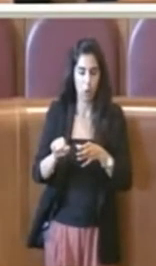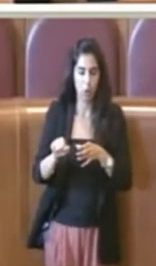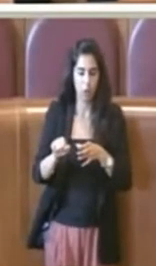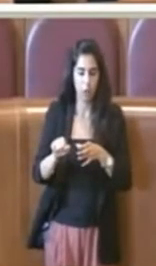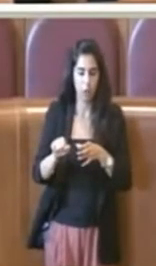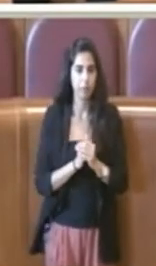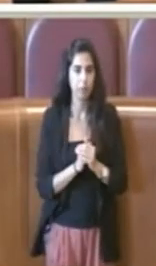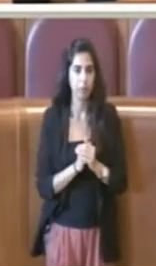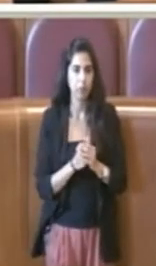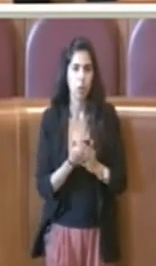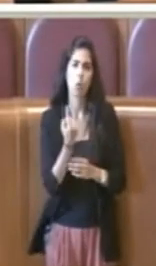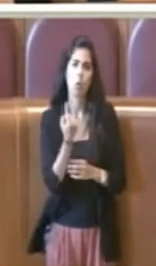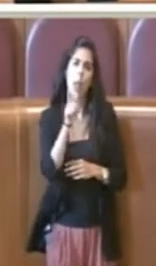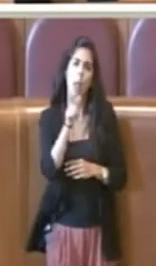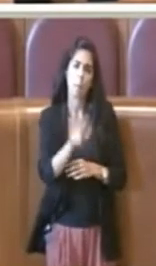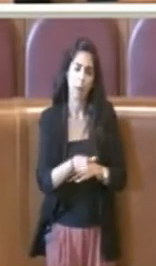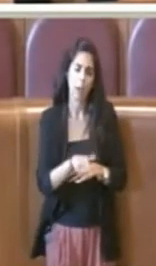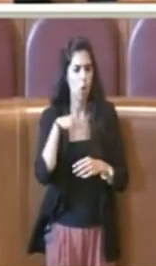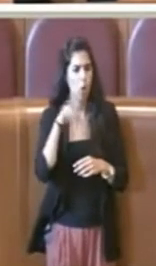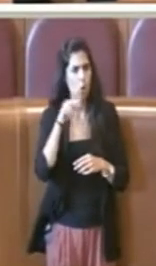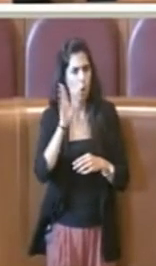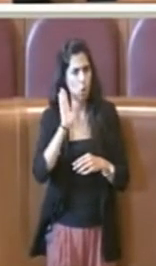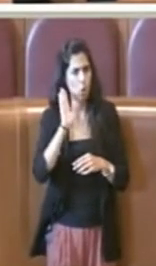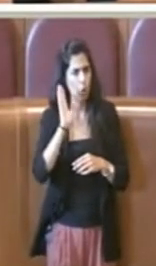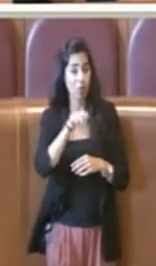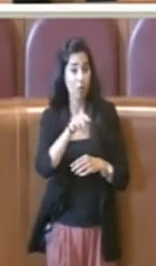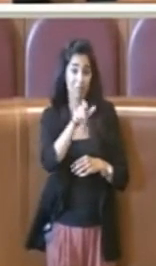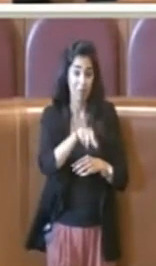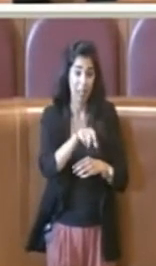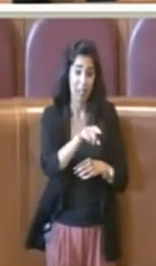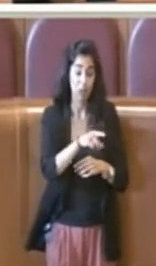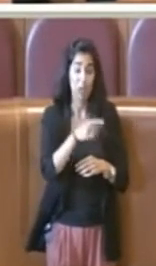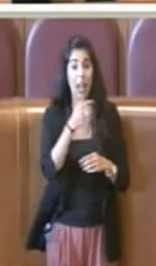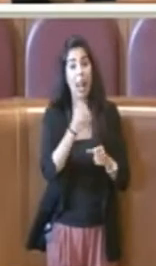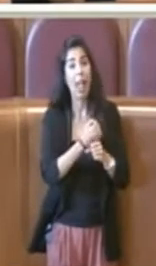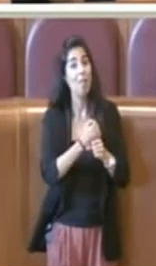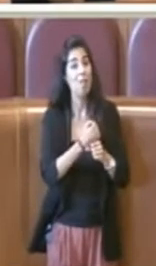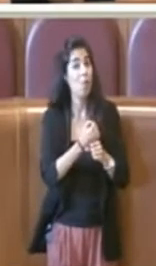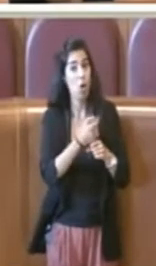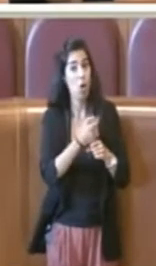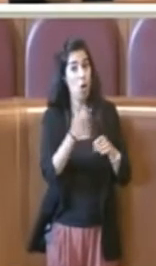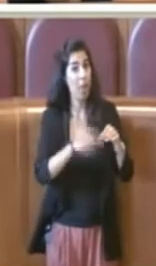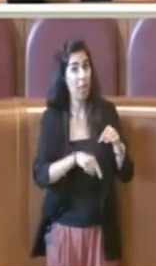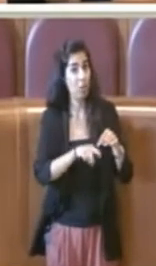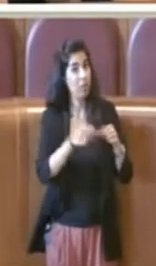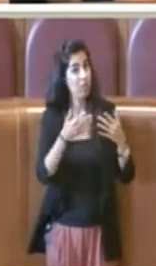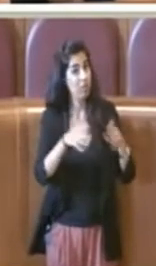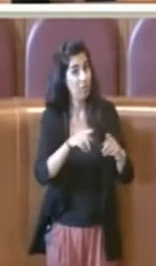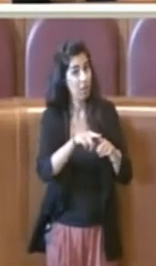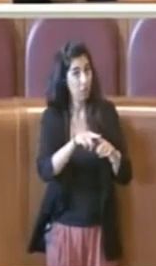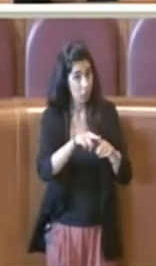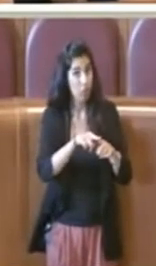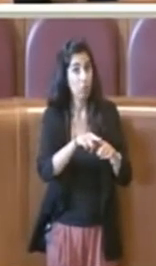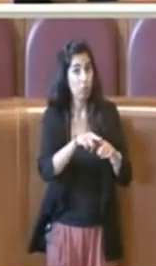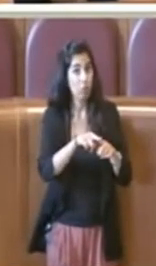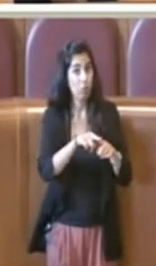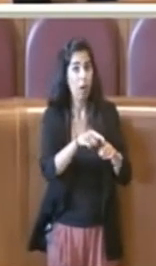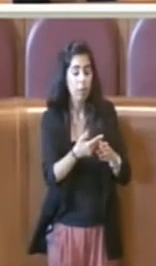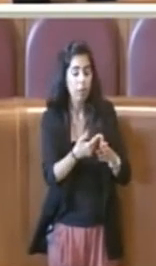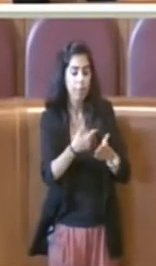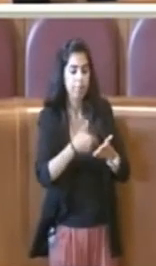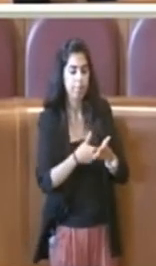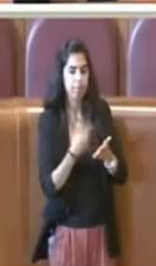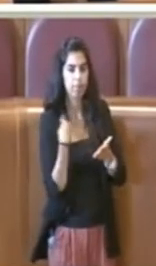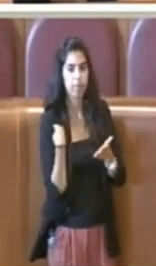di una persona che conoscevo che aveva perso il lavoro e mi chiedeva se c'erano